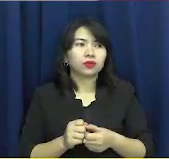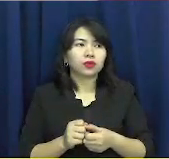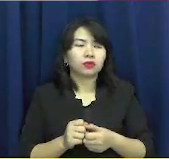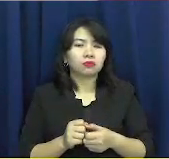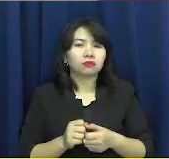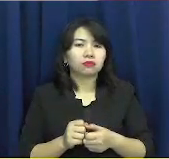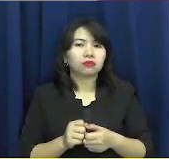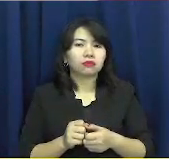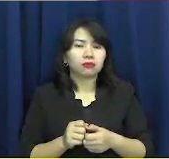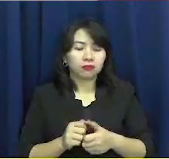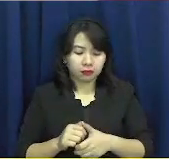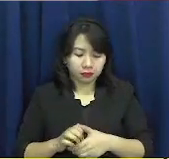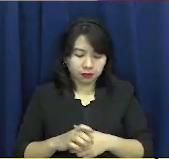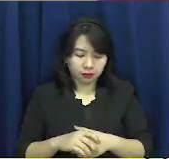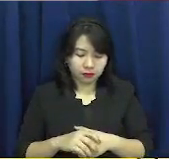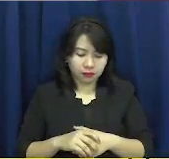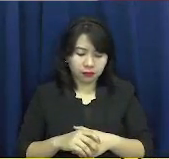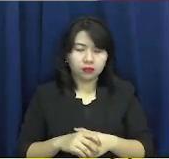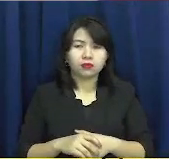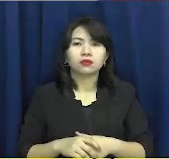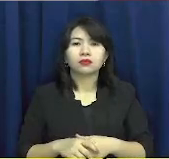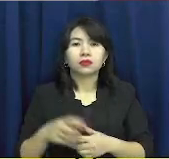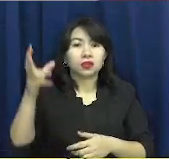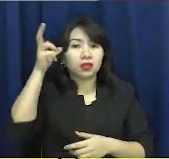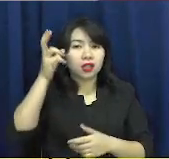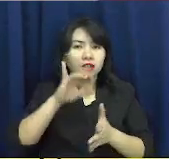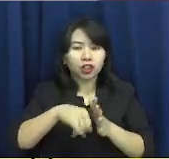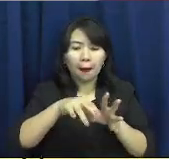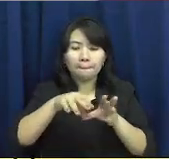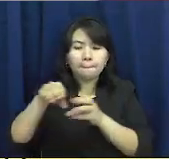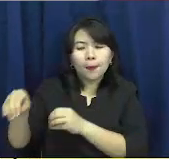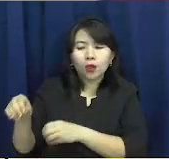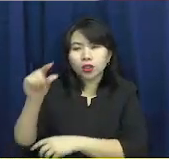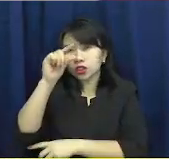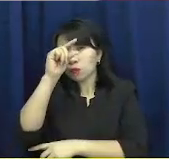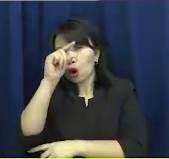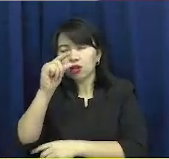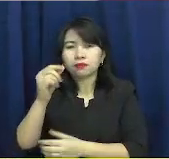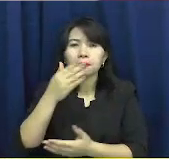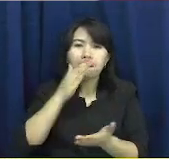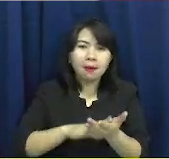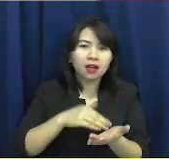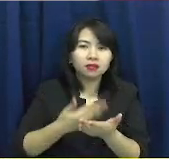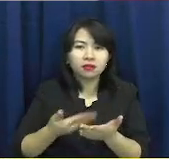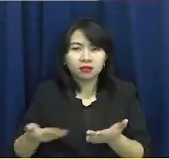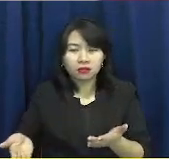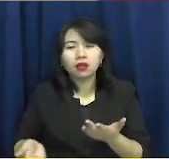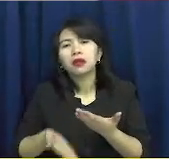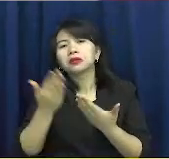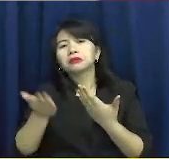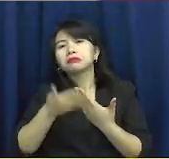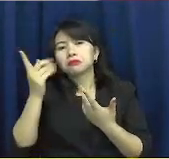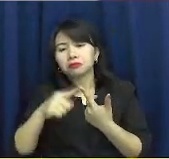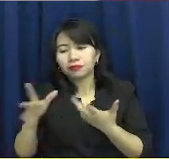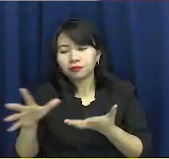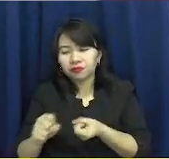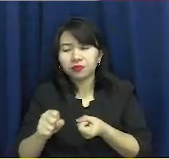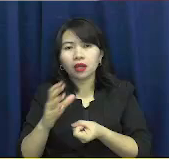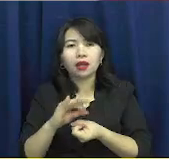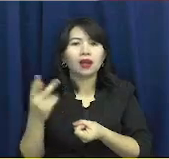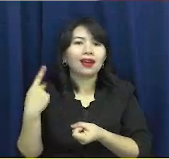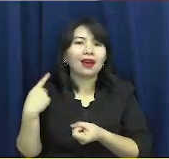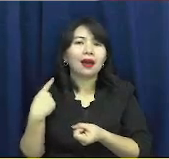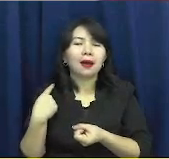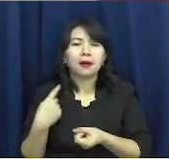sanggiin ang diablo yan eh. You see? Lagyan ka lang niya ng isang negatibong bagay, wala na. Wala na kagad. Apektado na agad